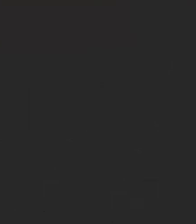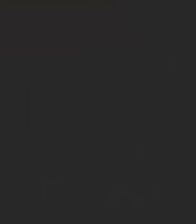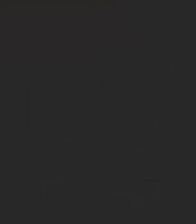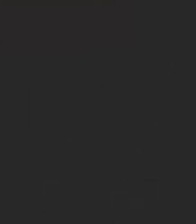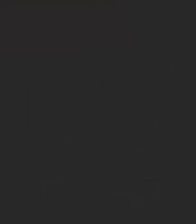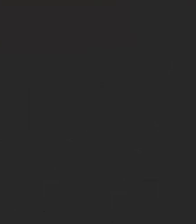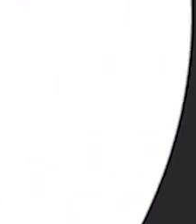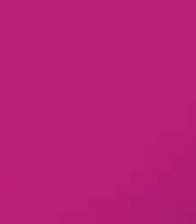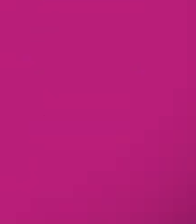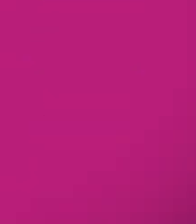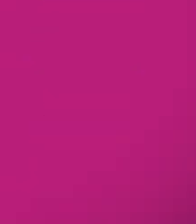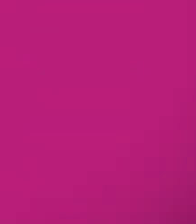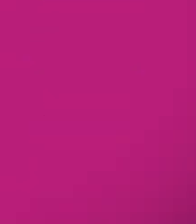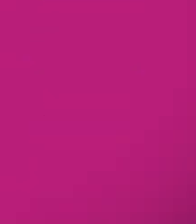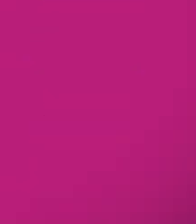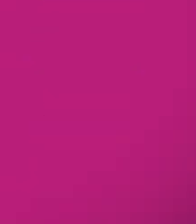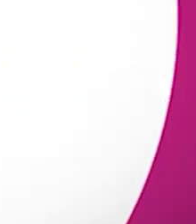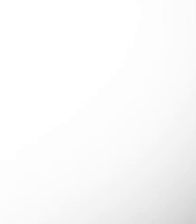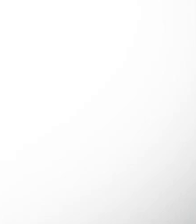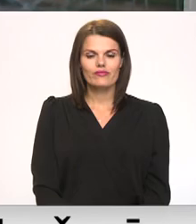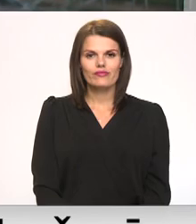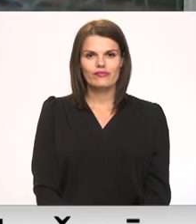Re, viss ēters ir te!